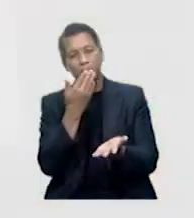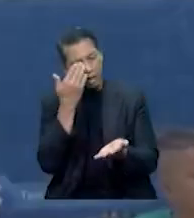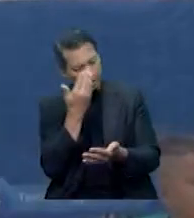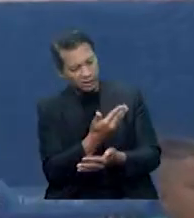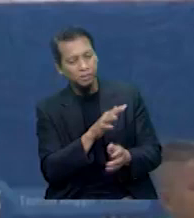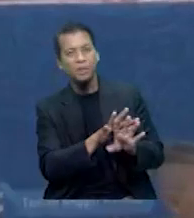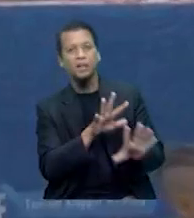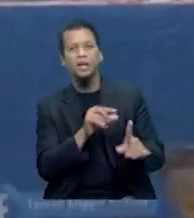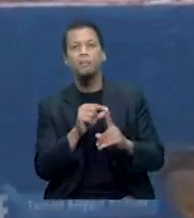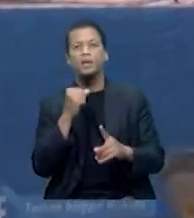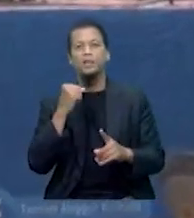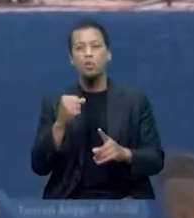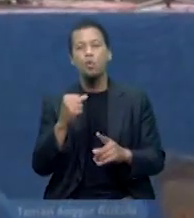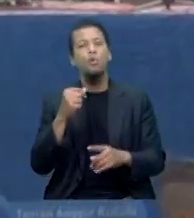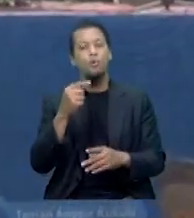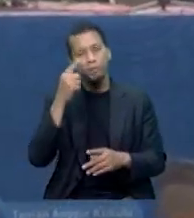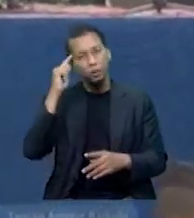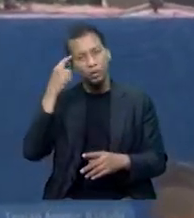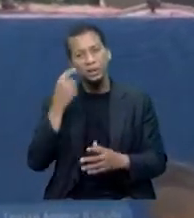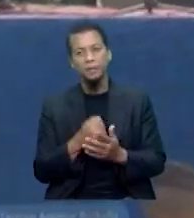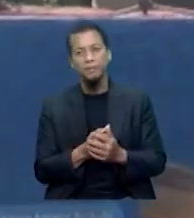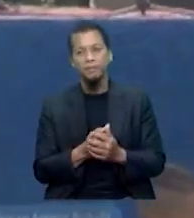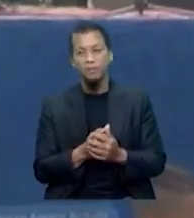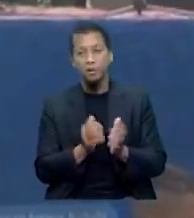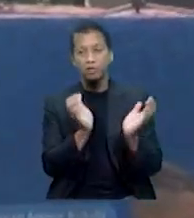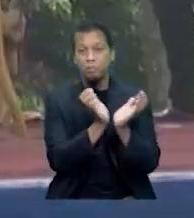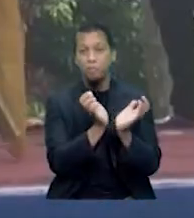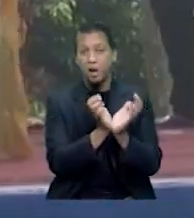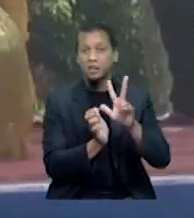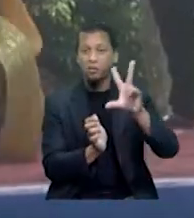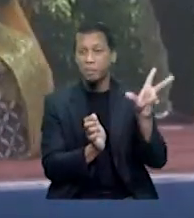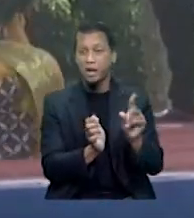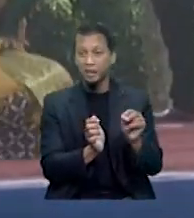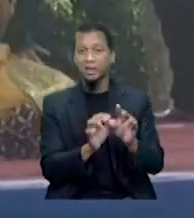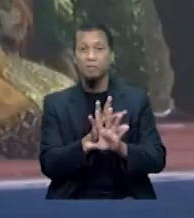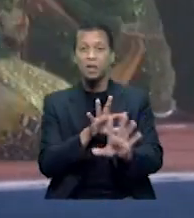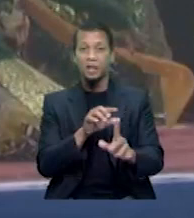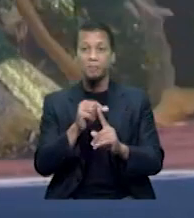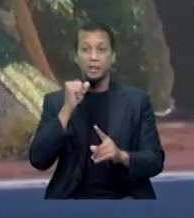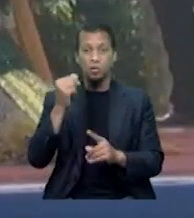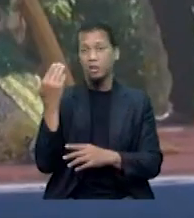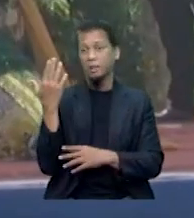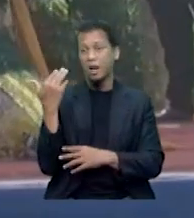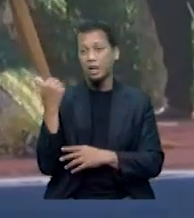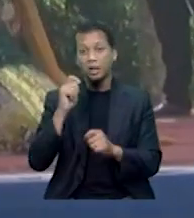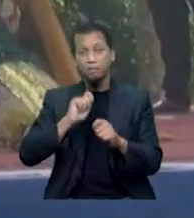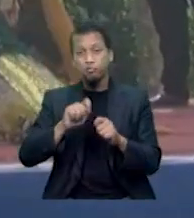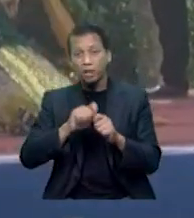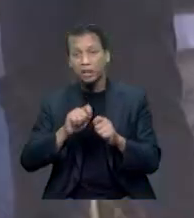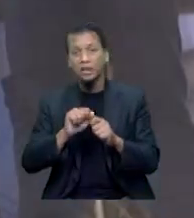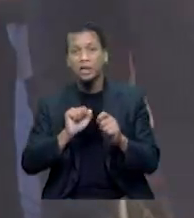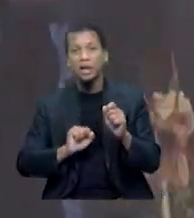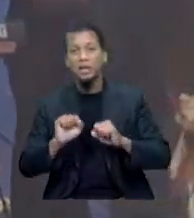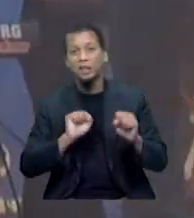sini Sementara itu di Subang Jawa Barat partai perindo meningkatkan diri dengan masyarakat dengan kesenian rampak organ di wisata Taman kukulu